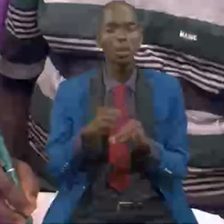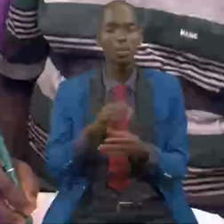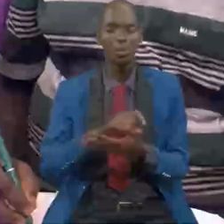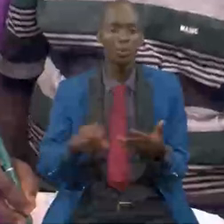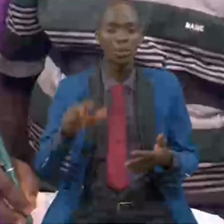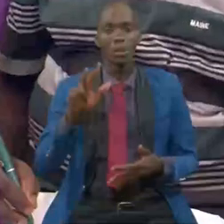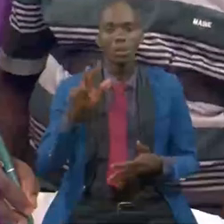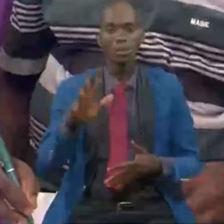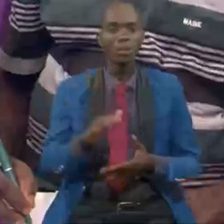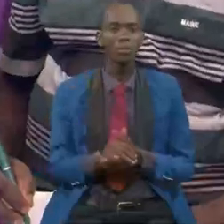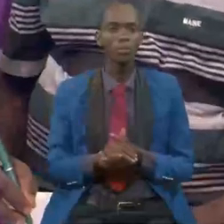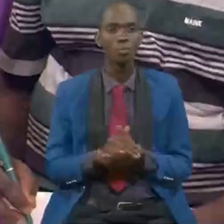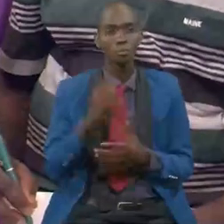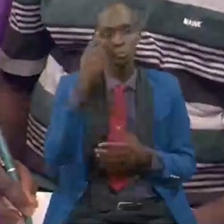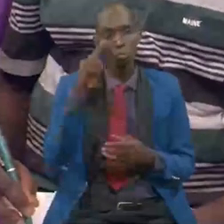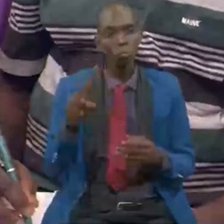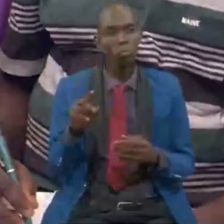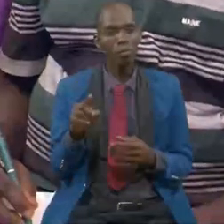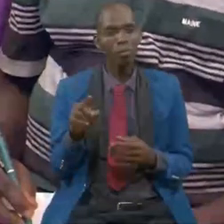35. Car